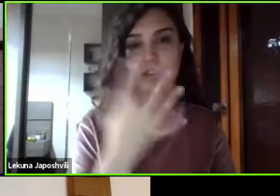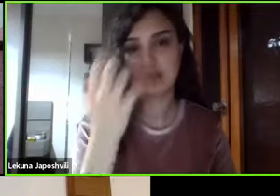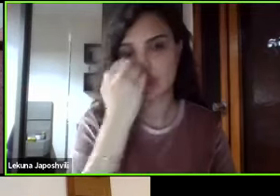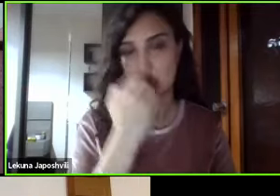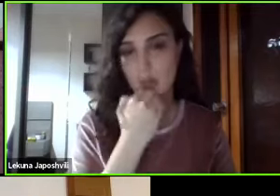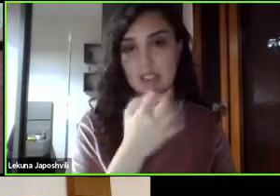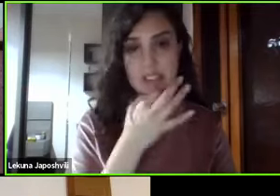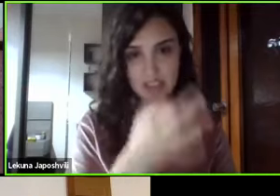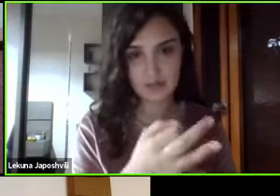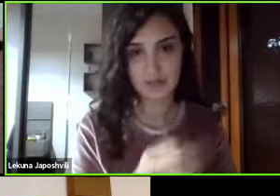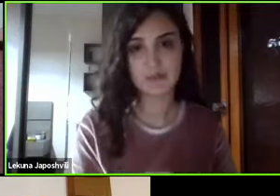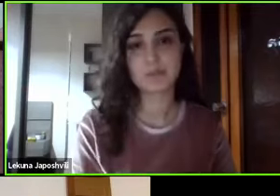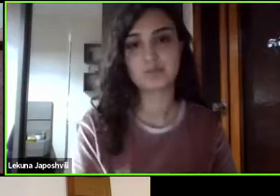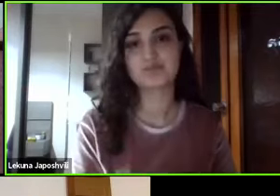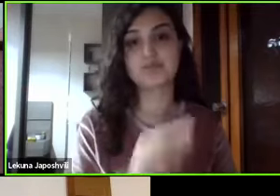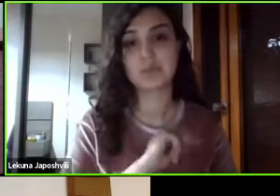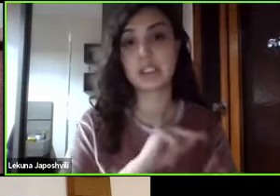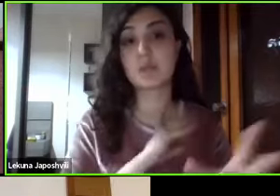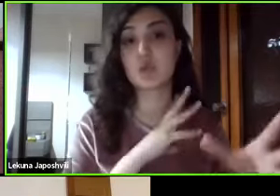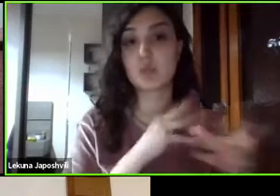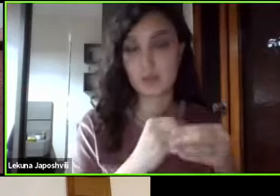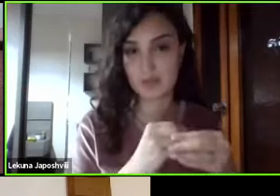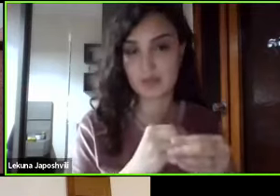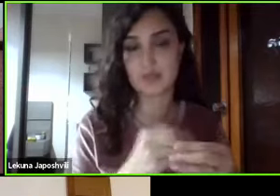მადლობას მოგახსენებთ თანამშრომლობისთვის.